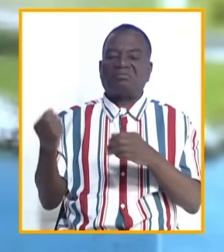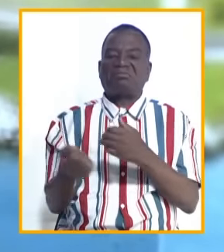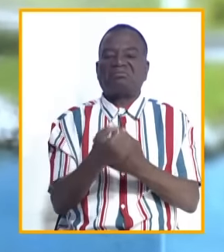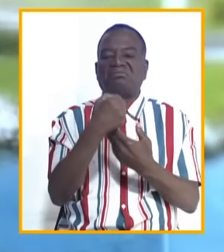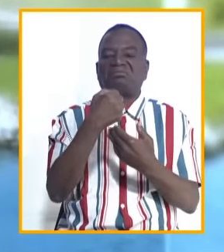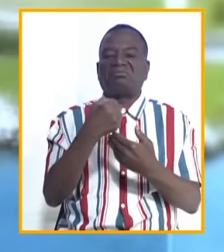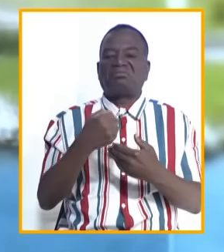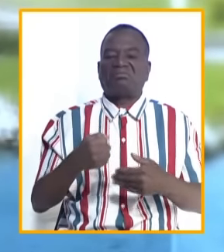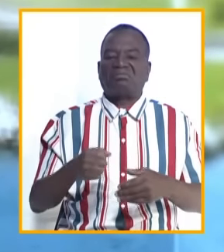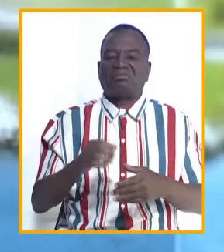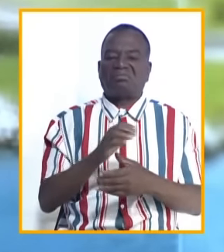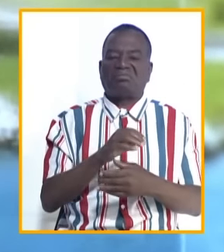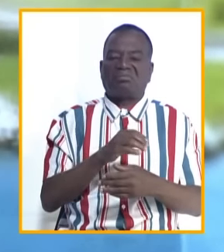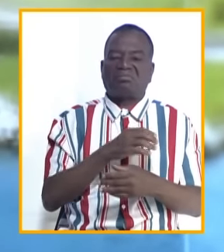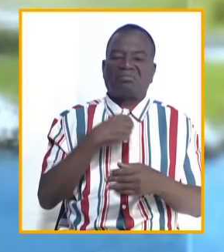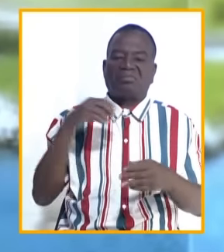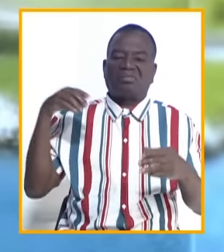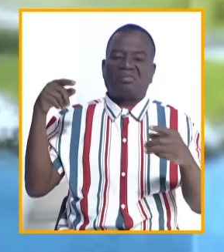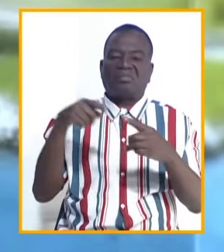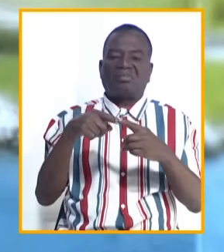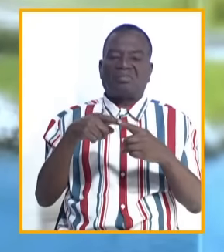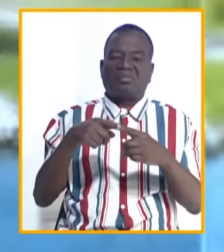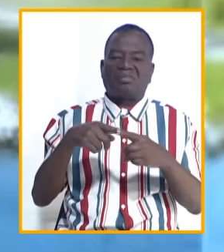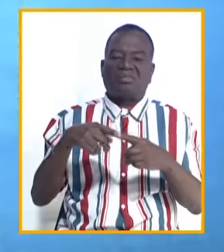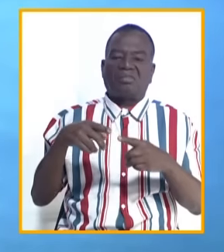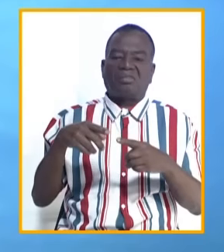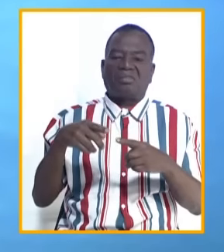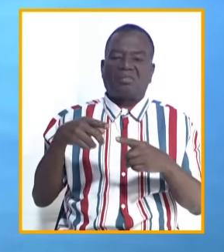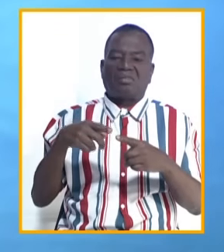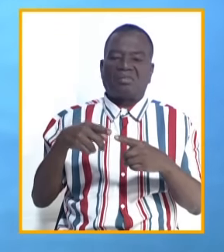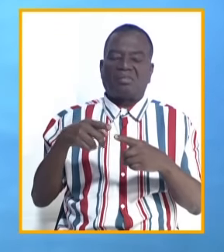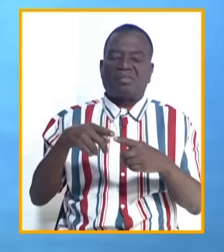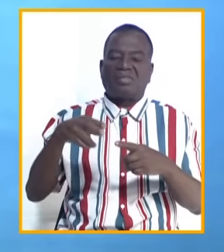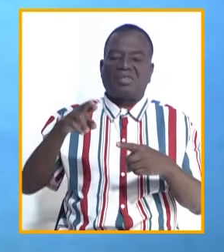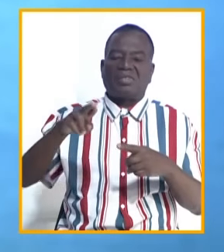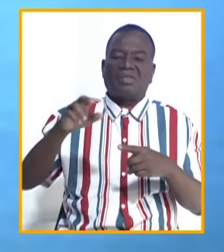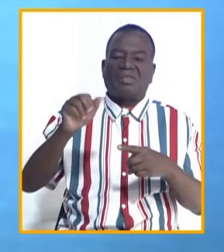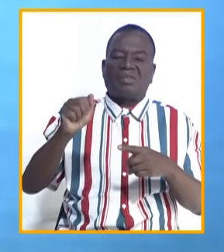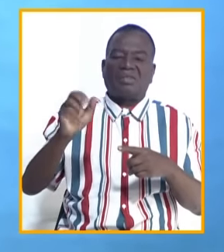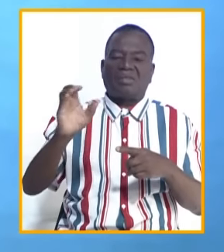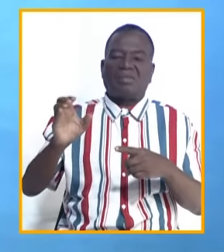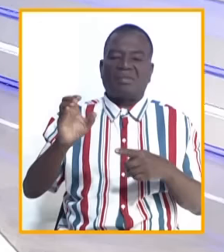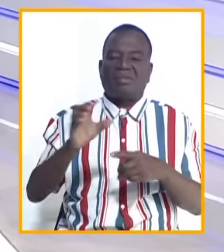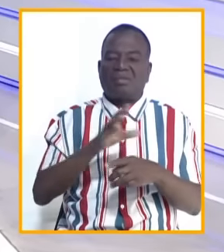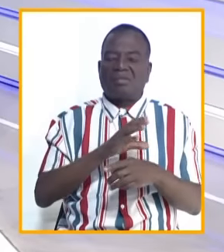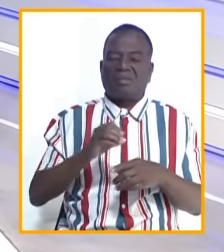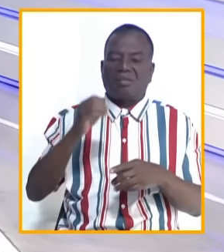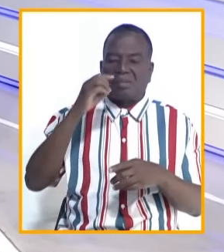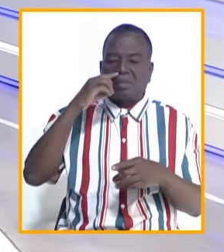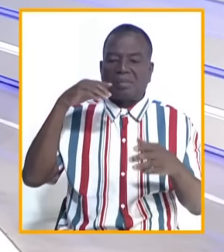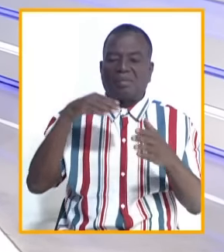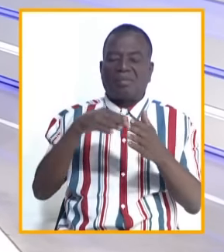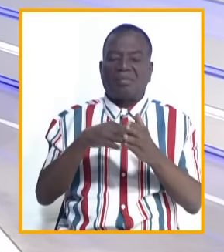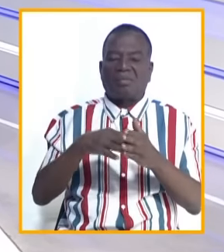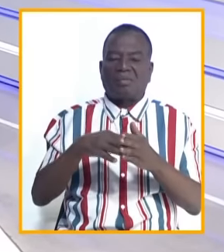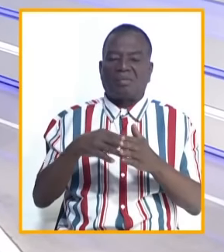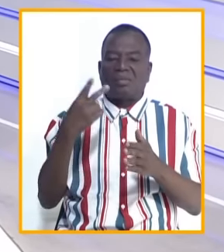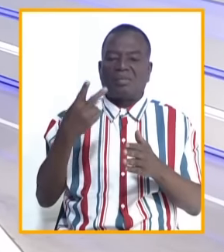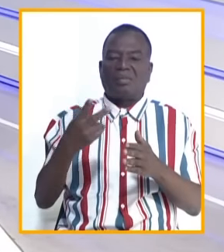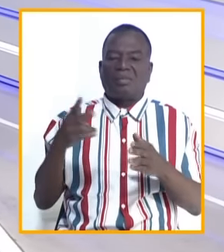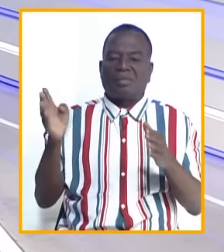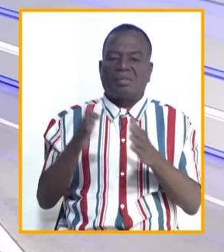lourde 4-0 est un accident de parcours pour les Yéyé ou les partenaires. Et pendant que nous y sommes, le stade d'Abidjan dont vous parlez va rencontrer le